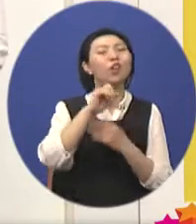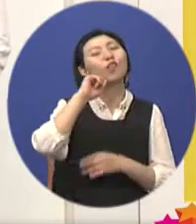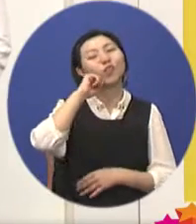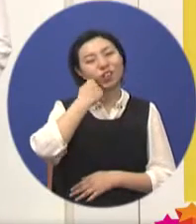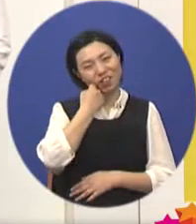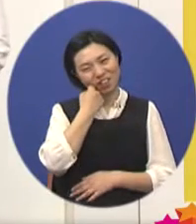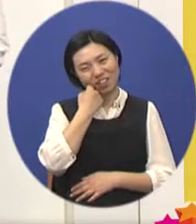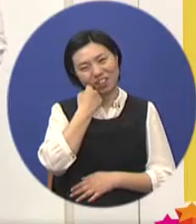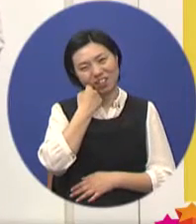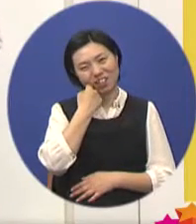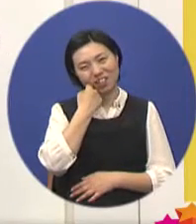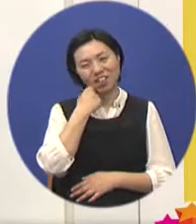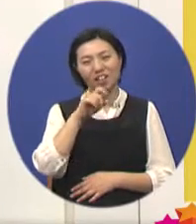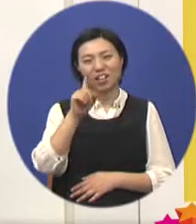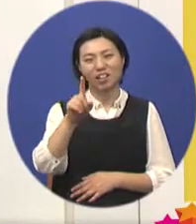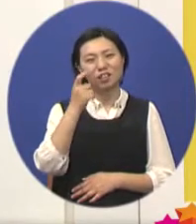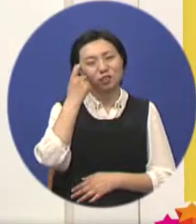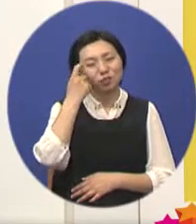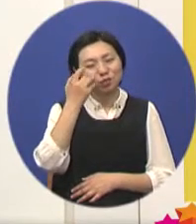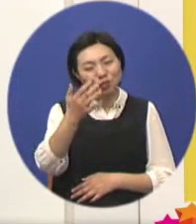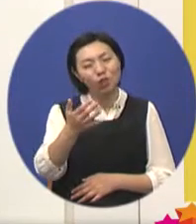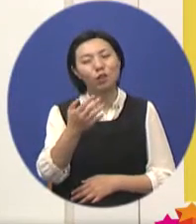한 가지 물어나봐요.